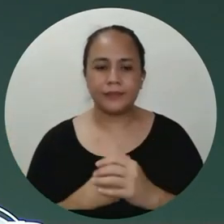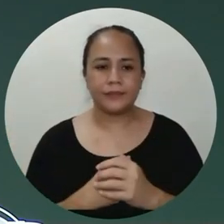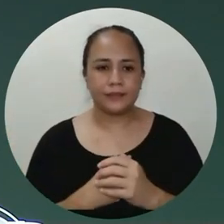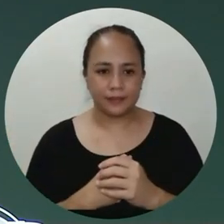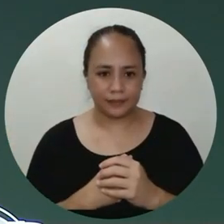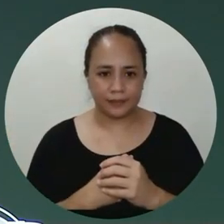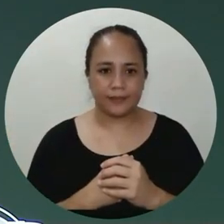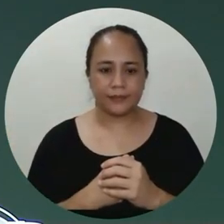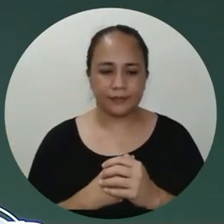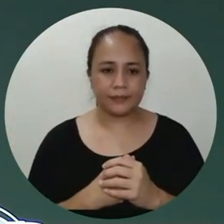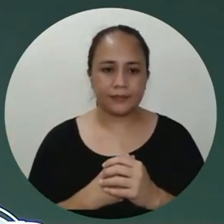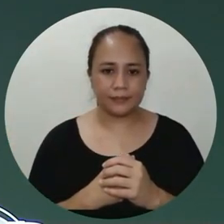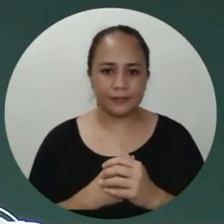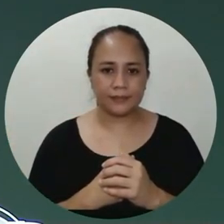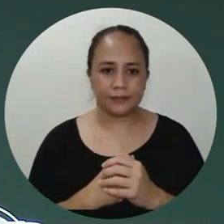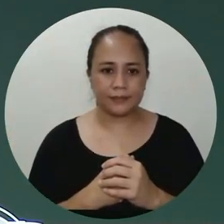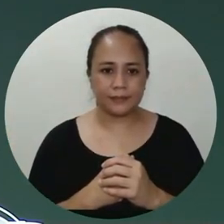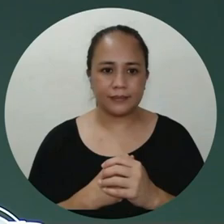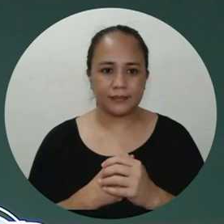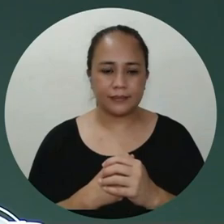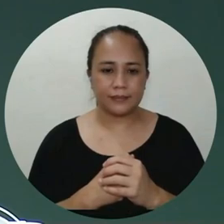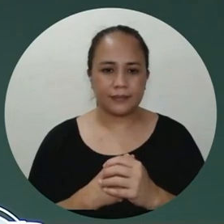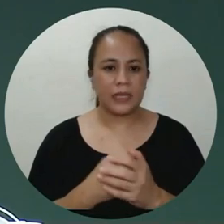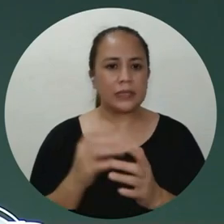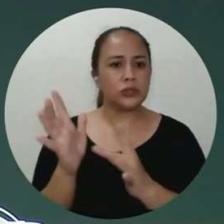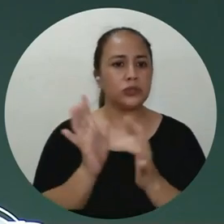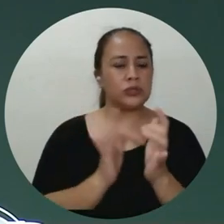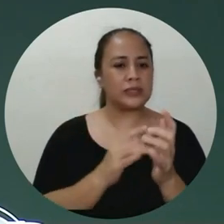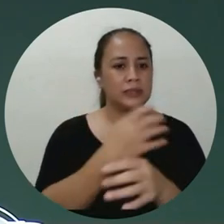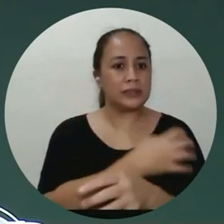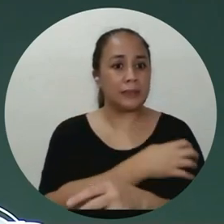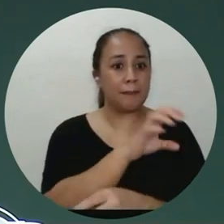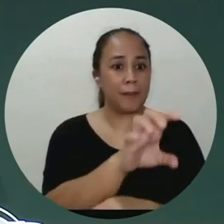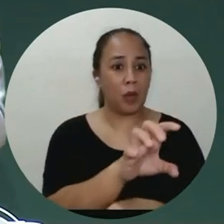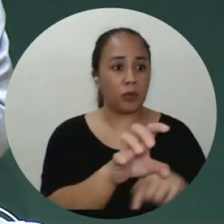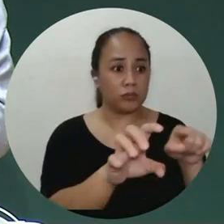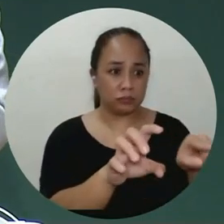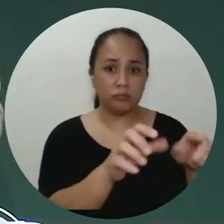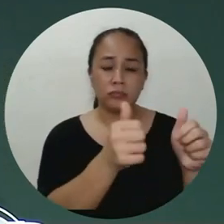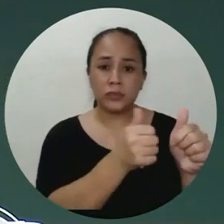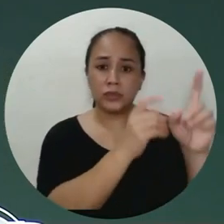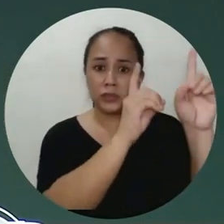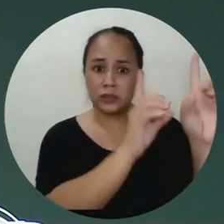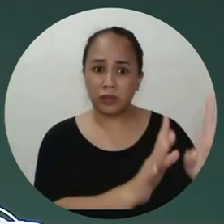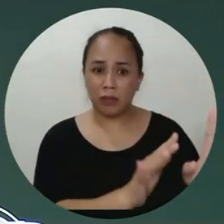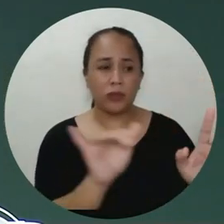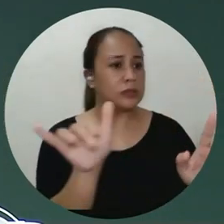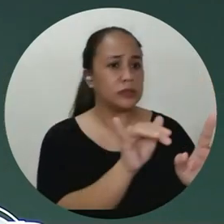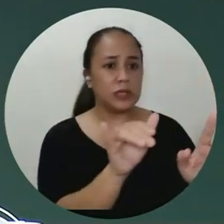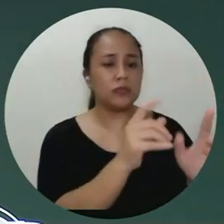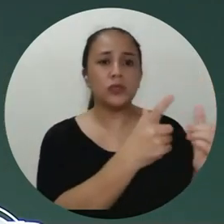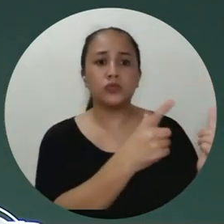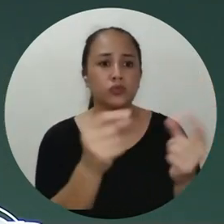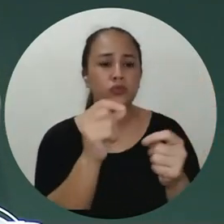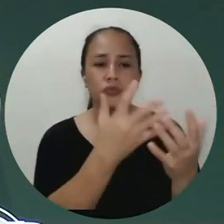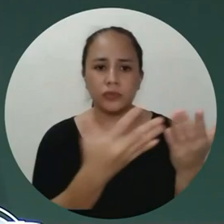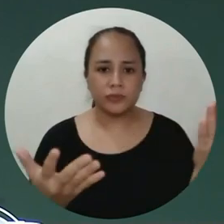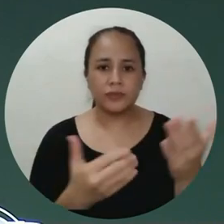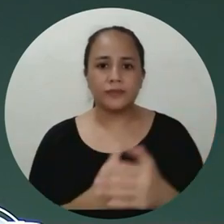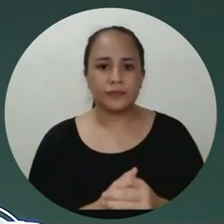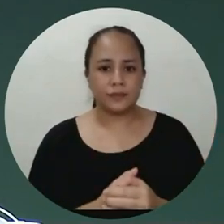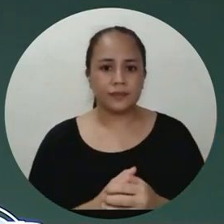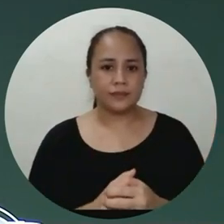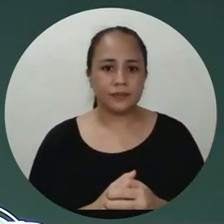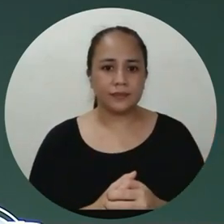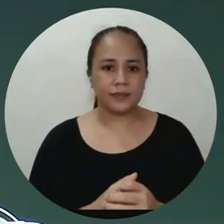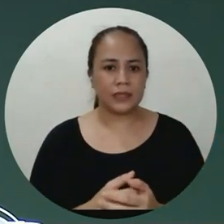할수 있도록 지금 힘을 주고 있어요. And Jesus empowered his disciples so that they could do things. 나를 믿는 자는 그랬어요. He